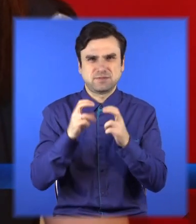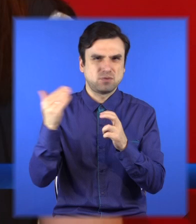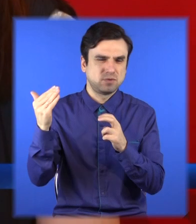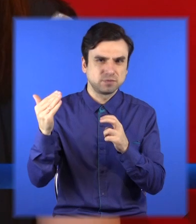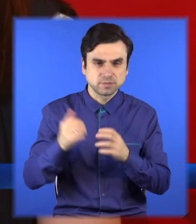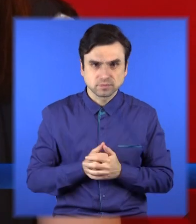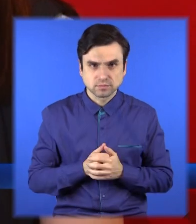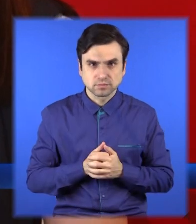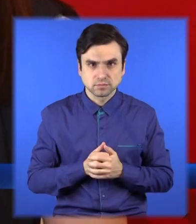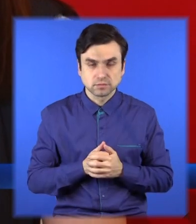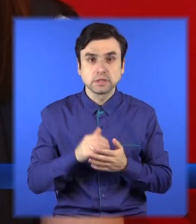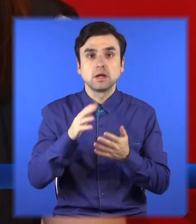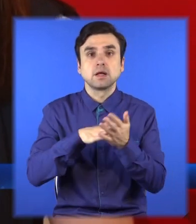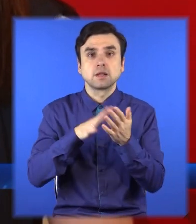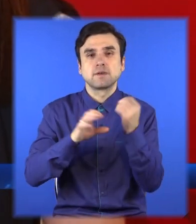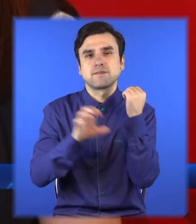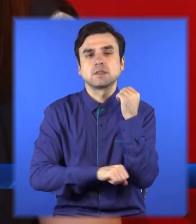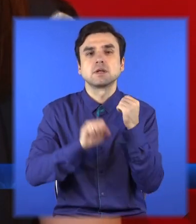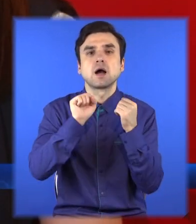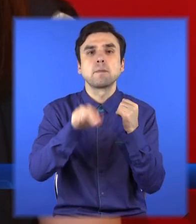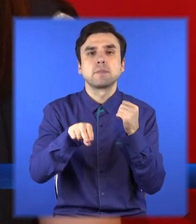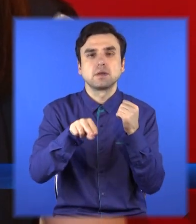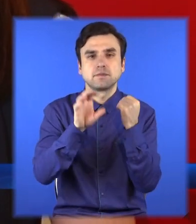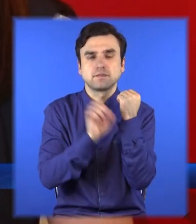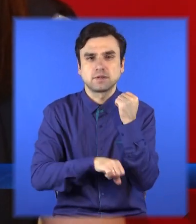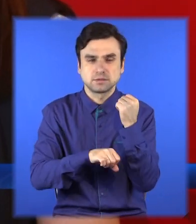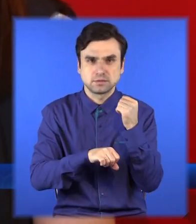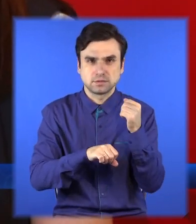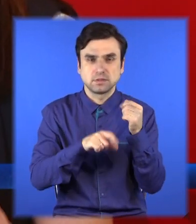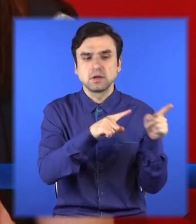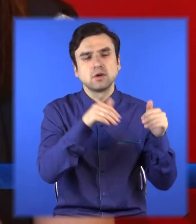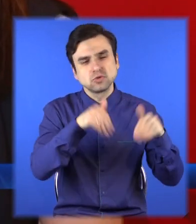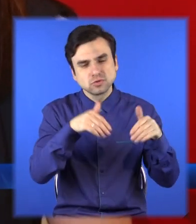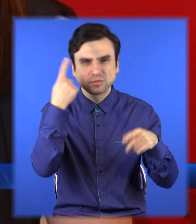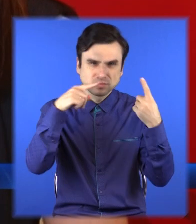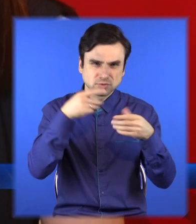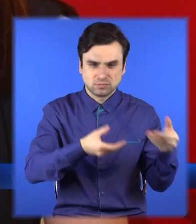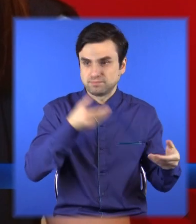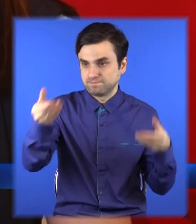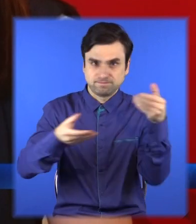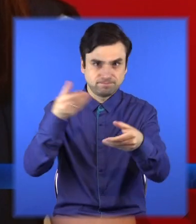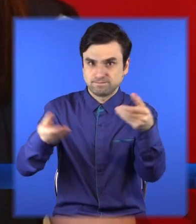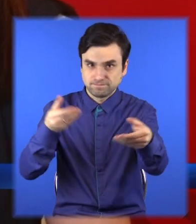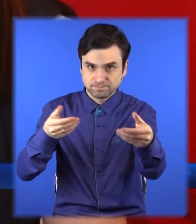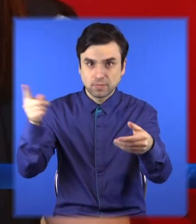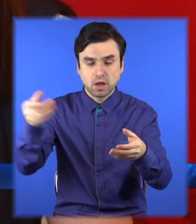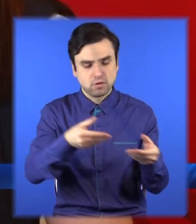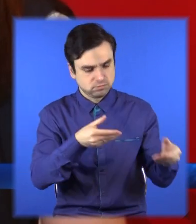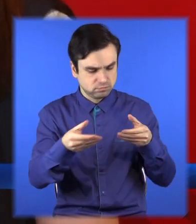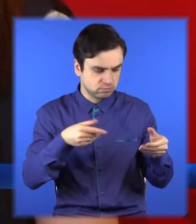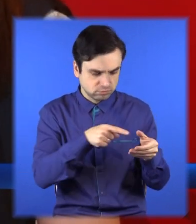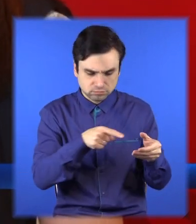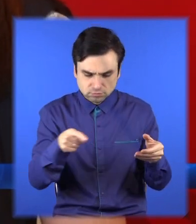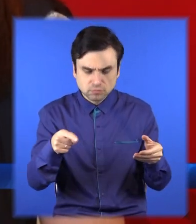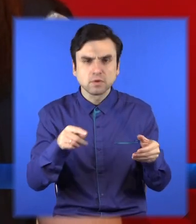апреля ми собираем все решения. Вот. Далее наши менторы голосуют за лучшие решения и